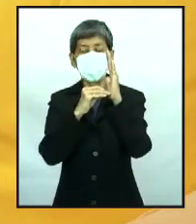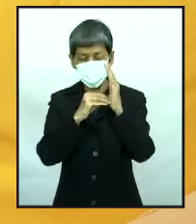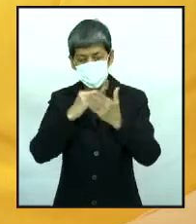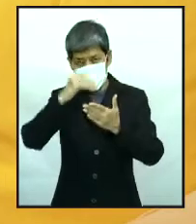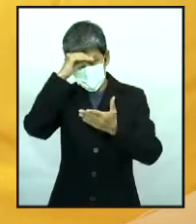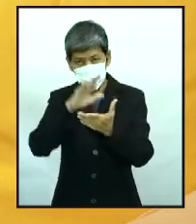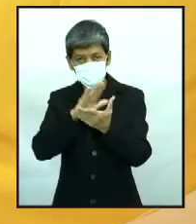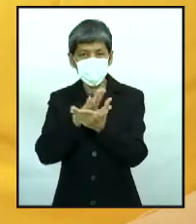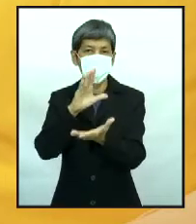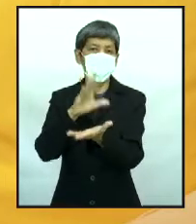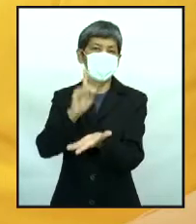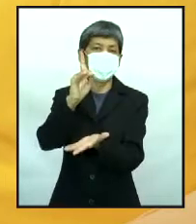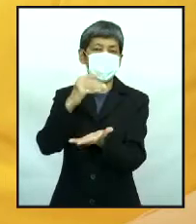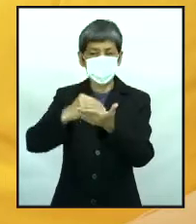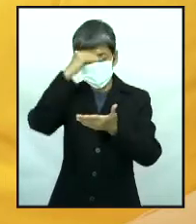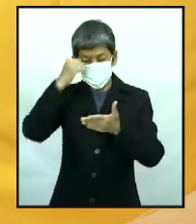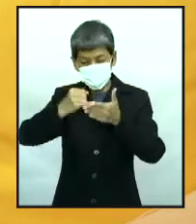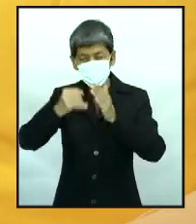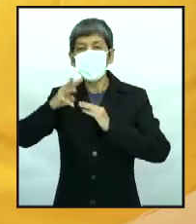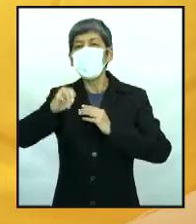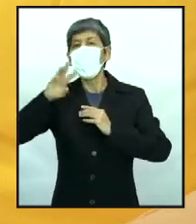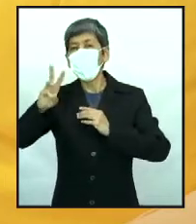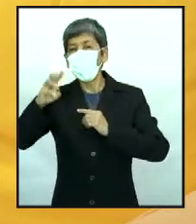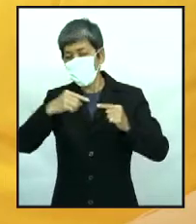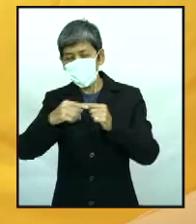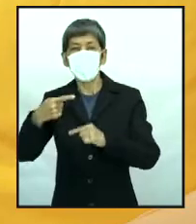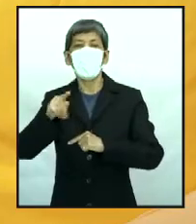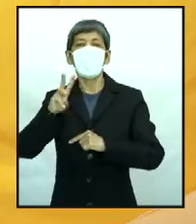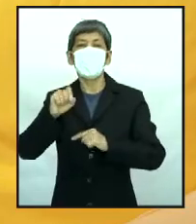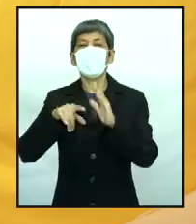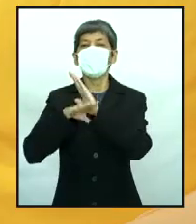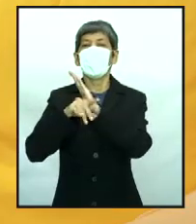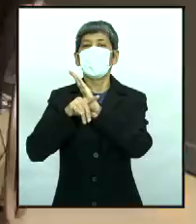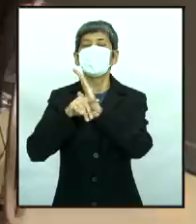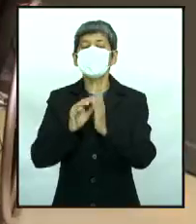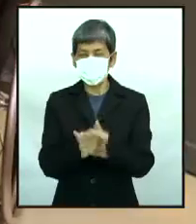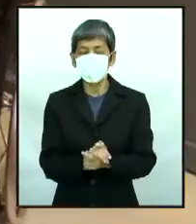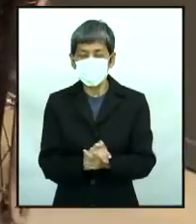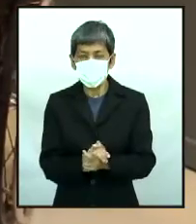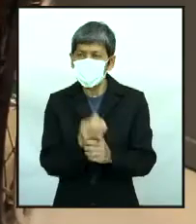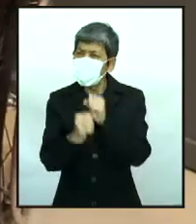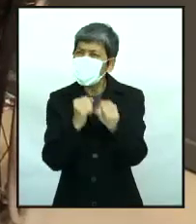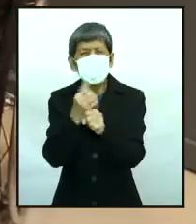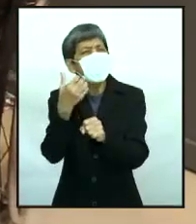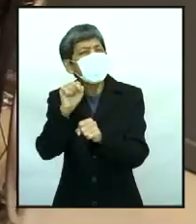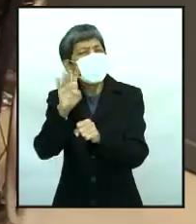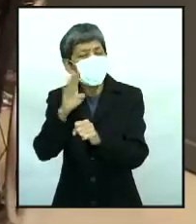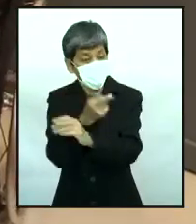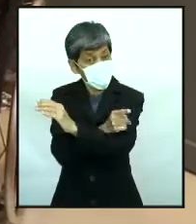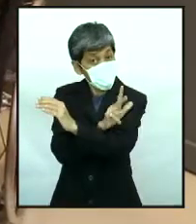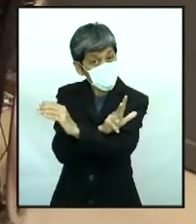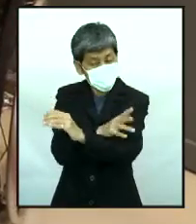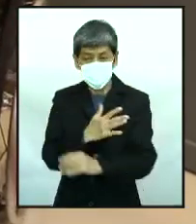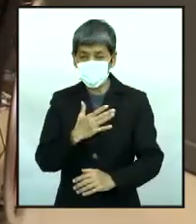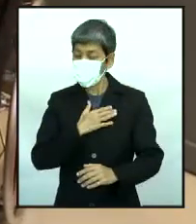เรียนที่โรงเรียนแสนเสถียรจนจบม .6 แล้วก็ต่อปวสที่ชลบุรีต่อบางแสนตอนพ่อ24แล้วค่ะตอนที่อยู่ภูเก็ตนี่คือแท